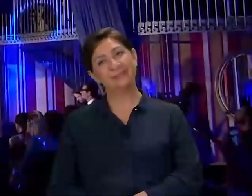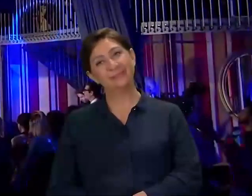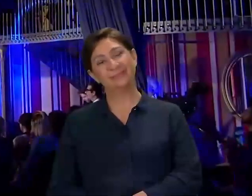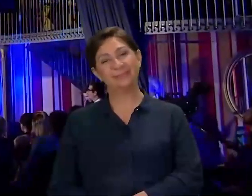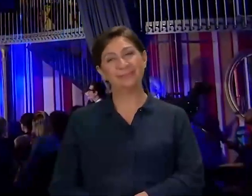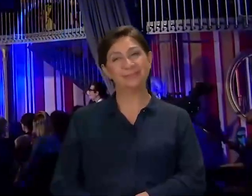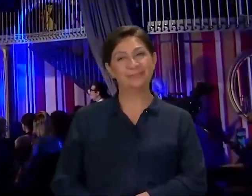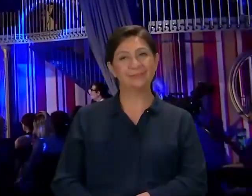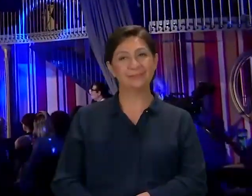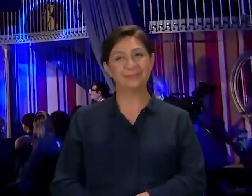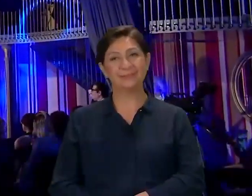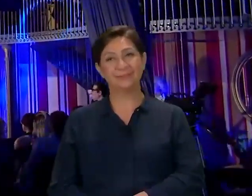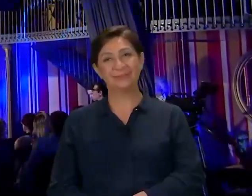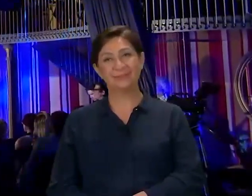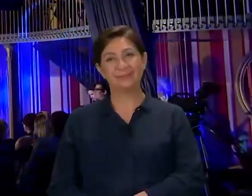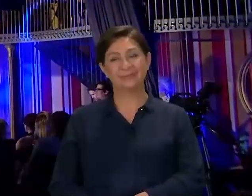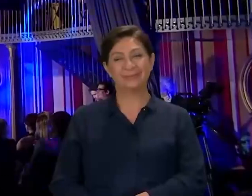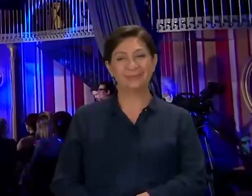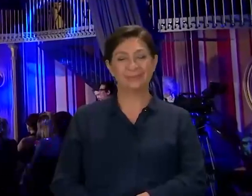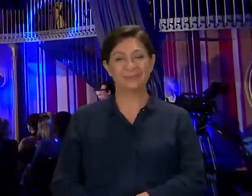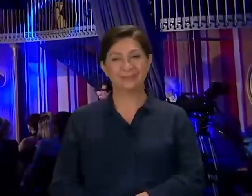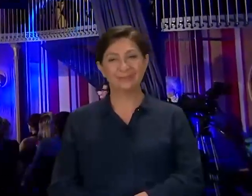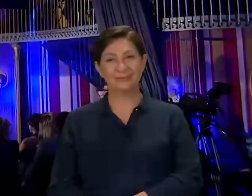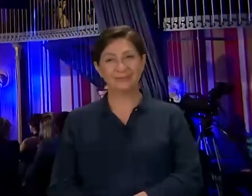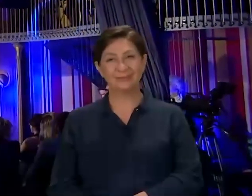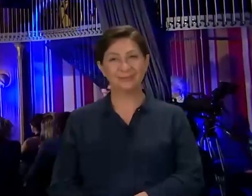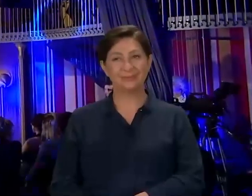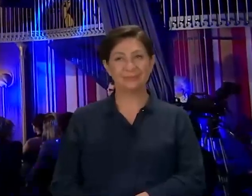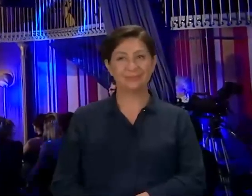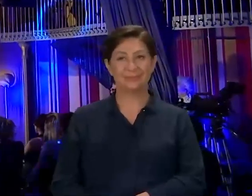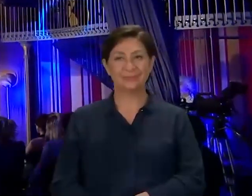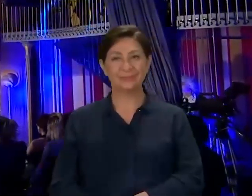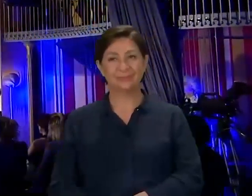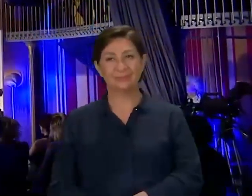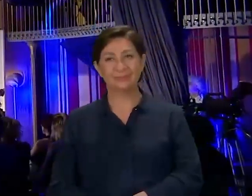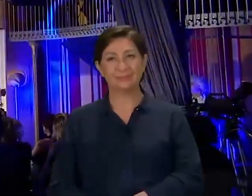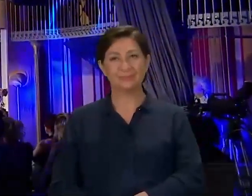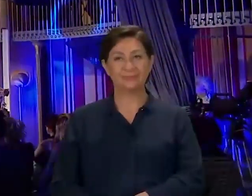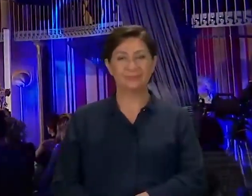I've lived a life that's full,